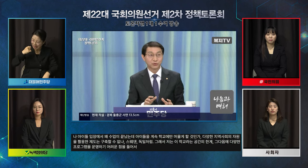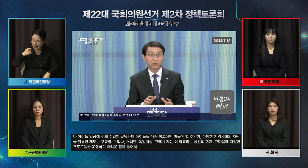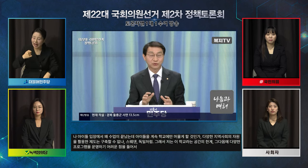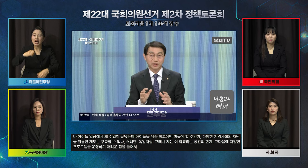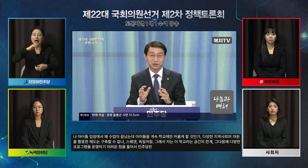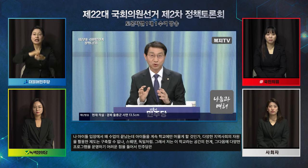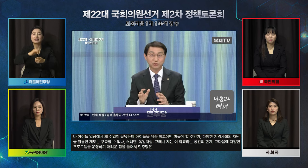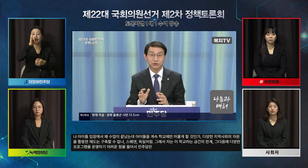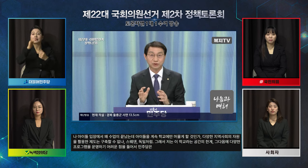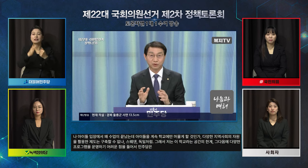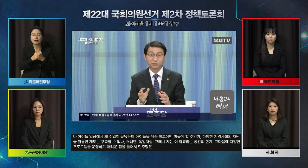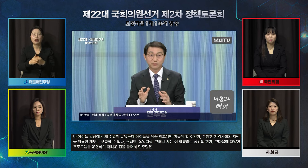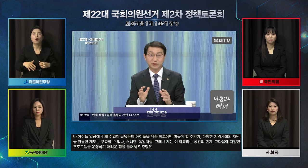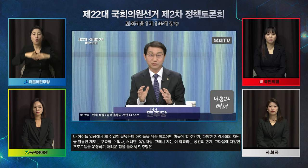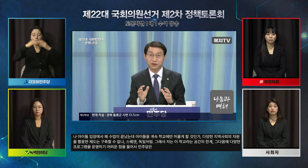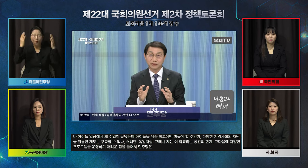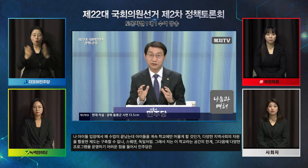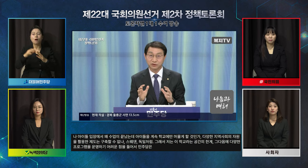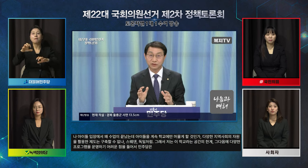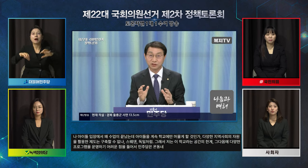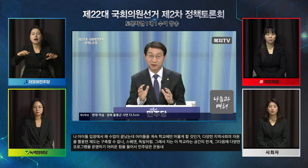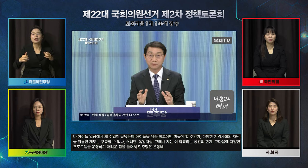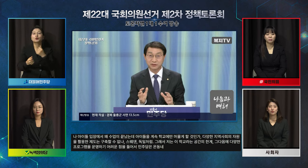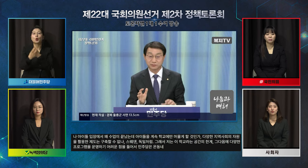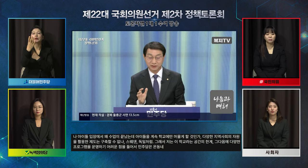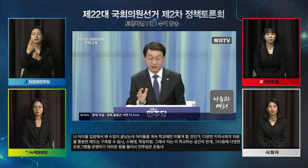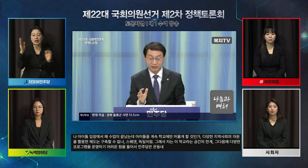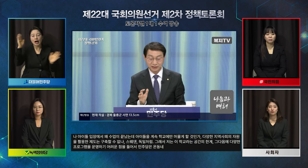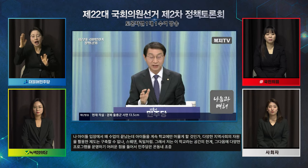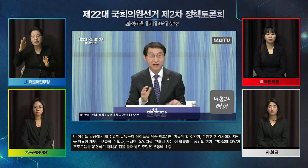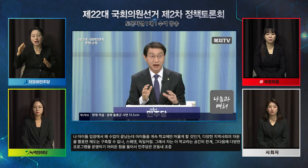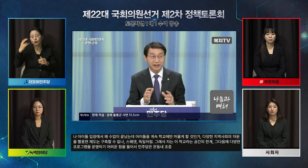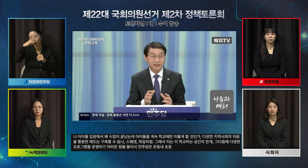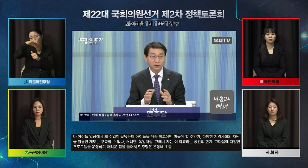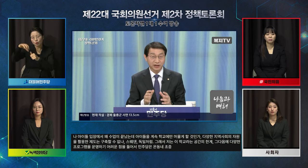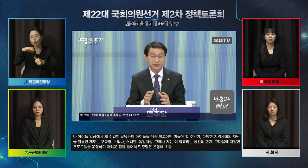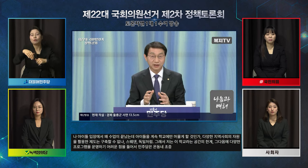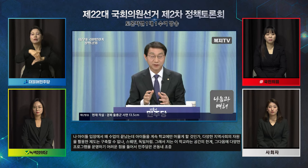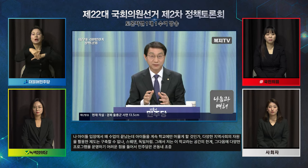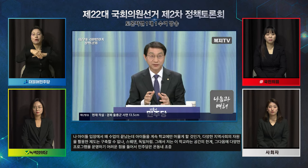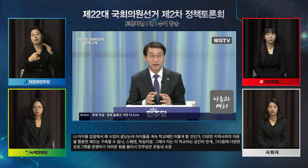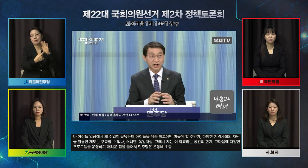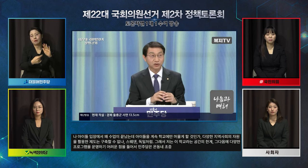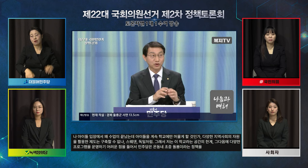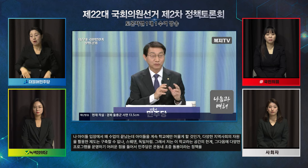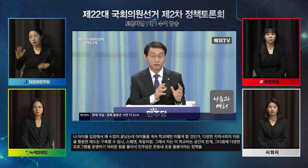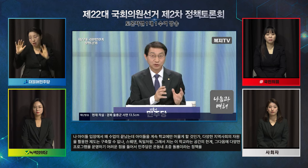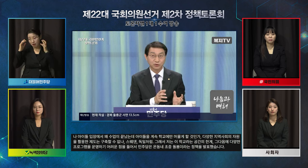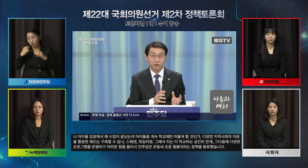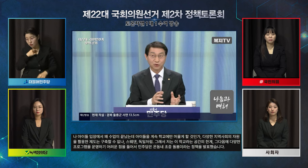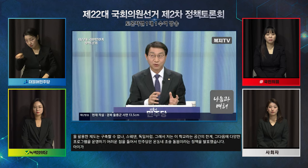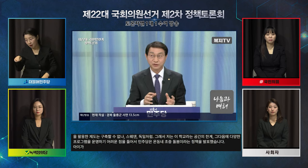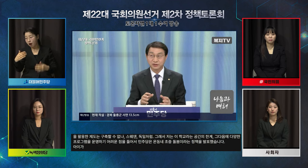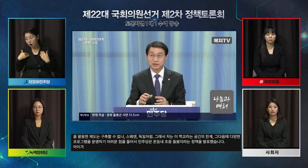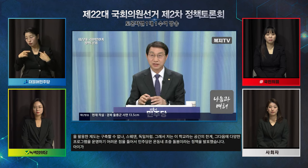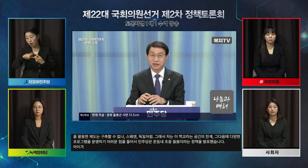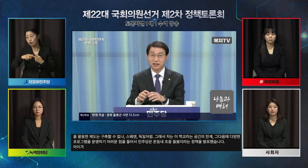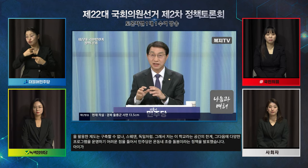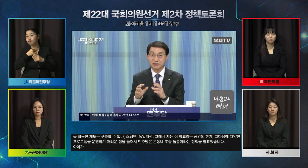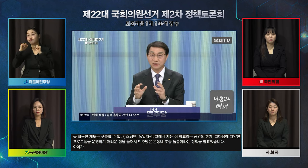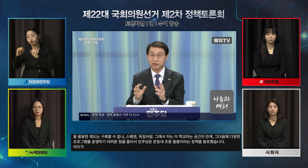온 동네 초중 돌봄이라고 하는 정책을 발표했습니다. 아이가 원한다면 학교에 머물 수도 있고